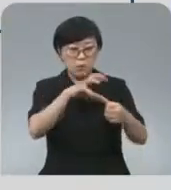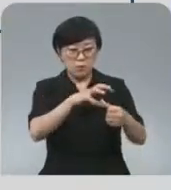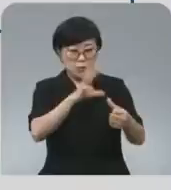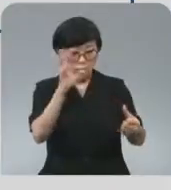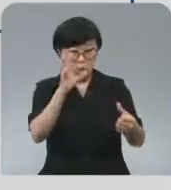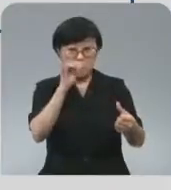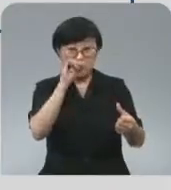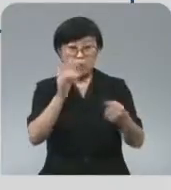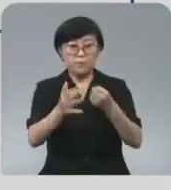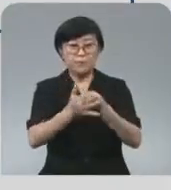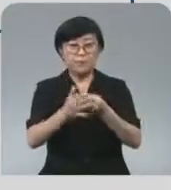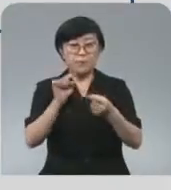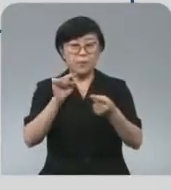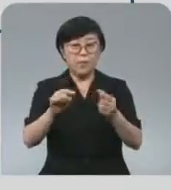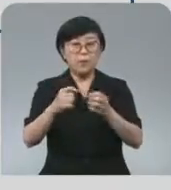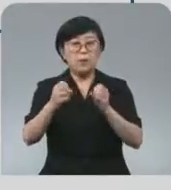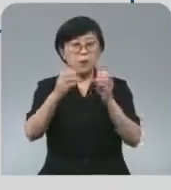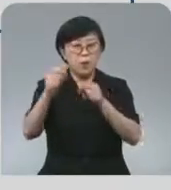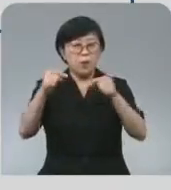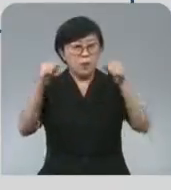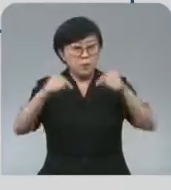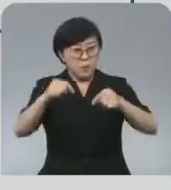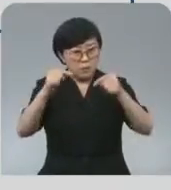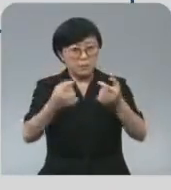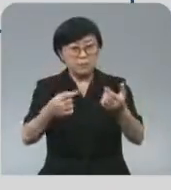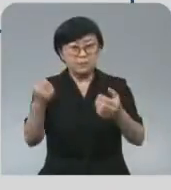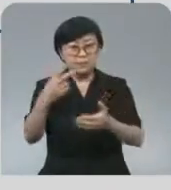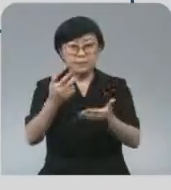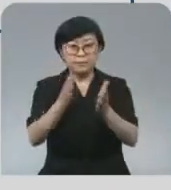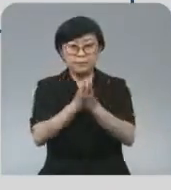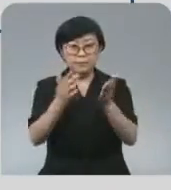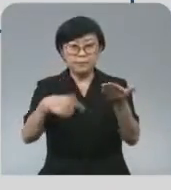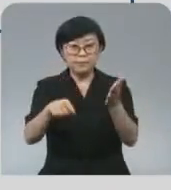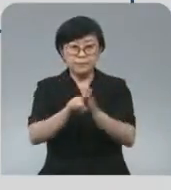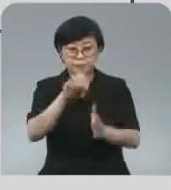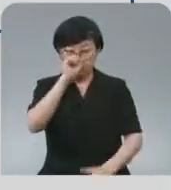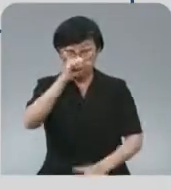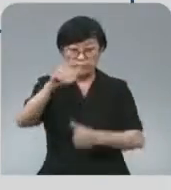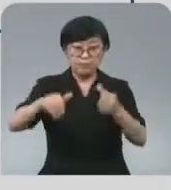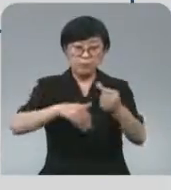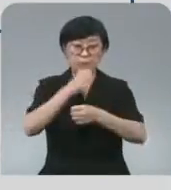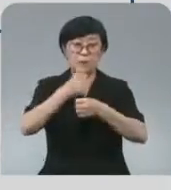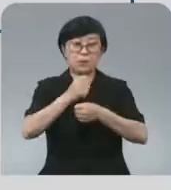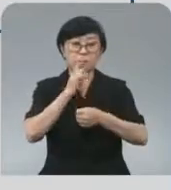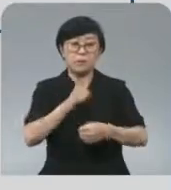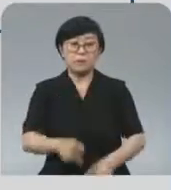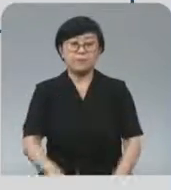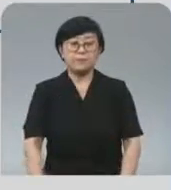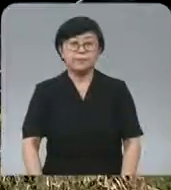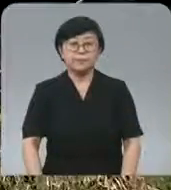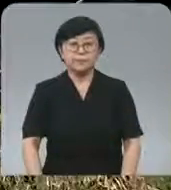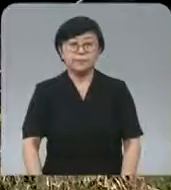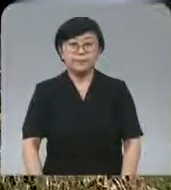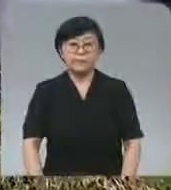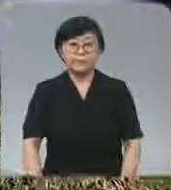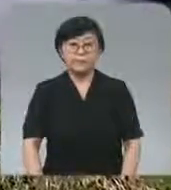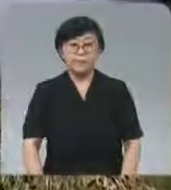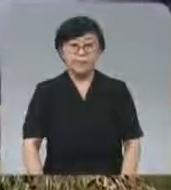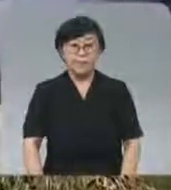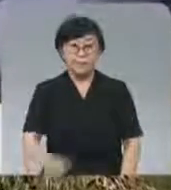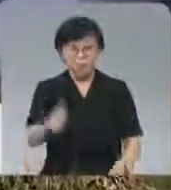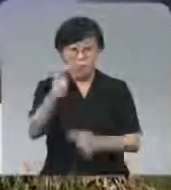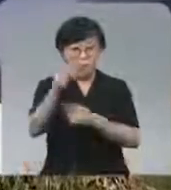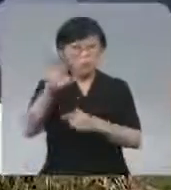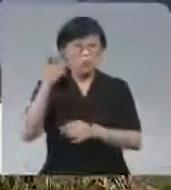nghị nêu ra phương án nới lỏng lệnh cấm vẫn của Hội đồng Bảo an Liên Hợp Quốc để tạo bước đột phá cho tình trạng bế tắc trong đối thoại với miền Bắc hiện nay